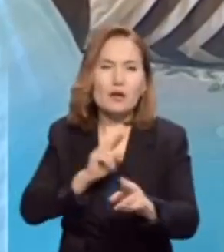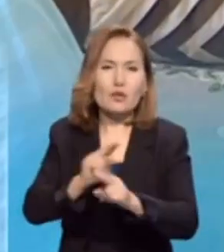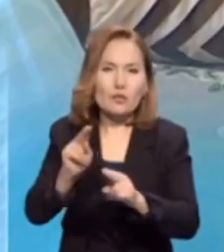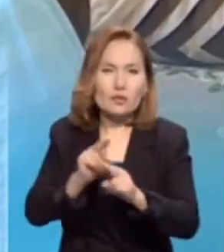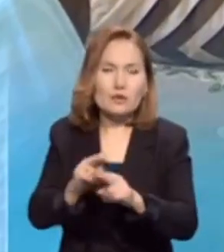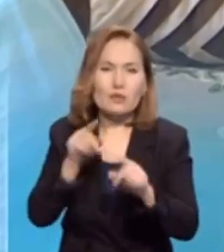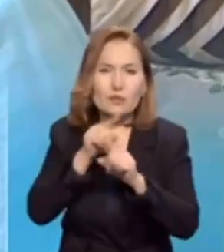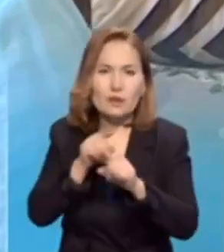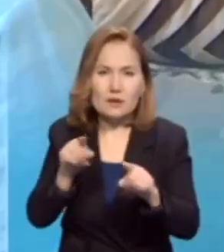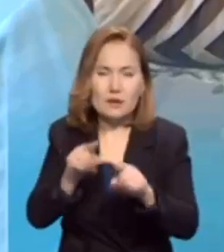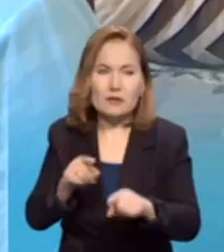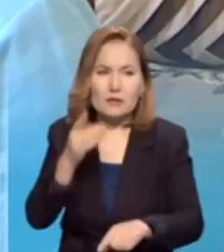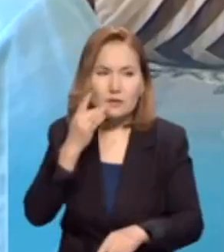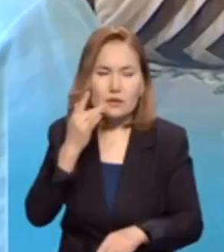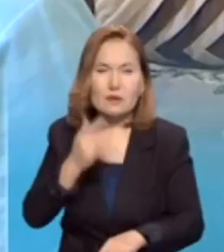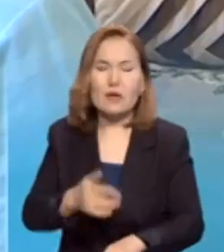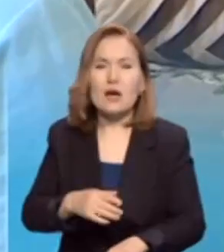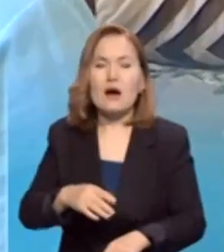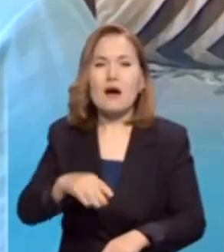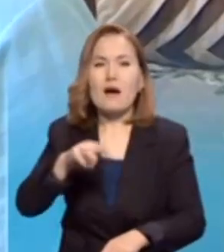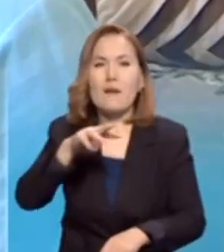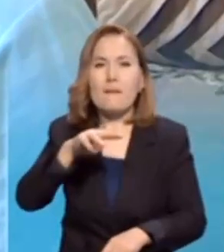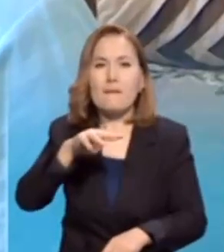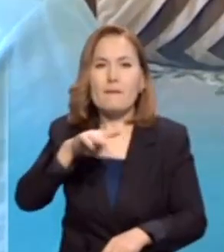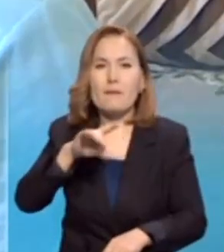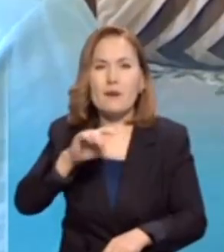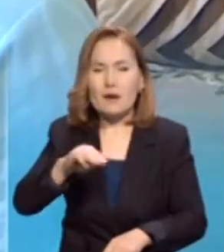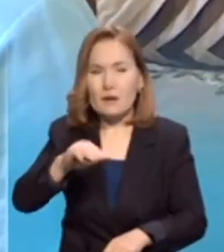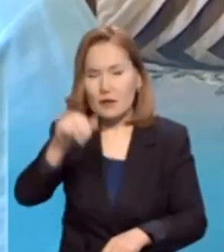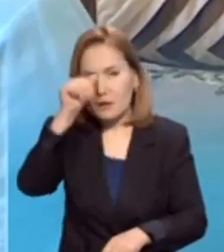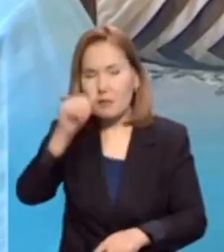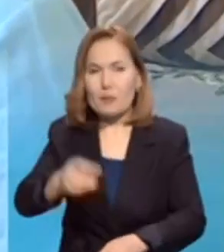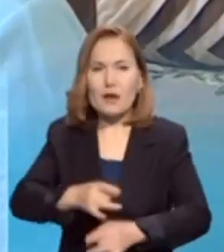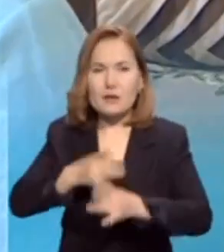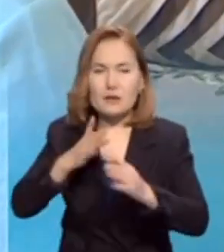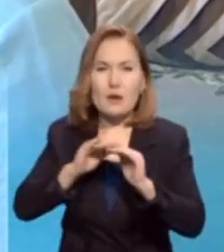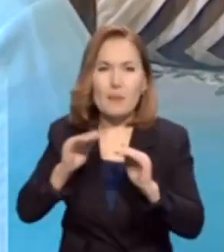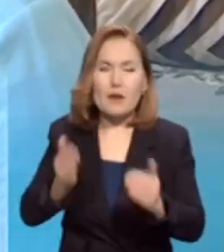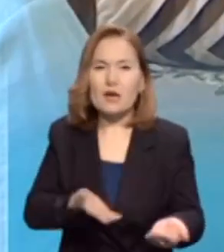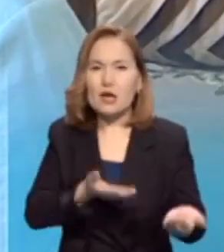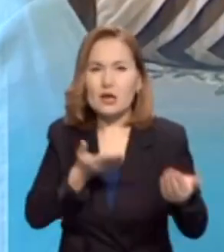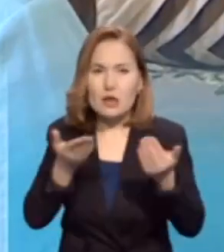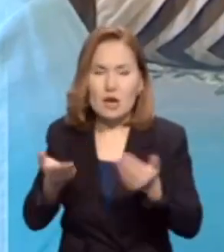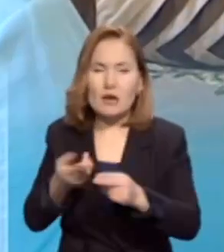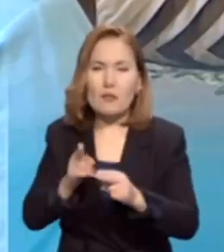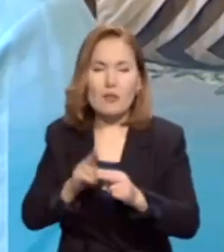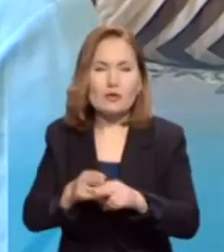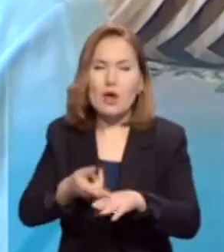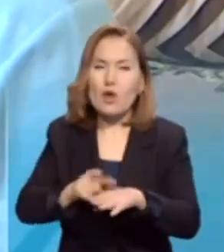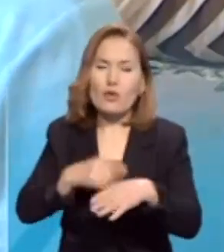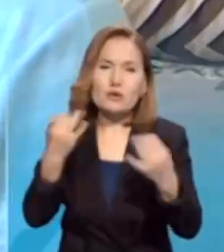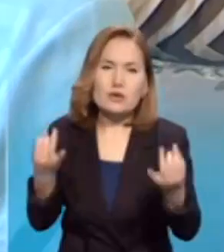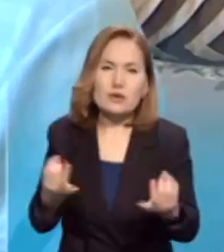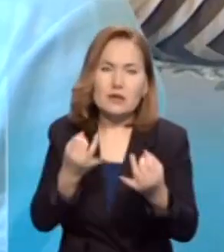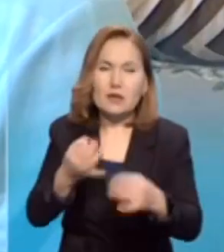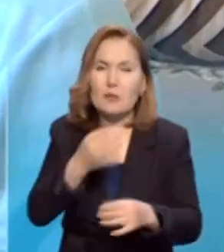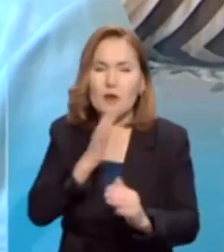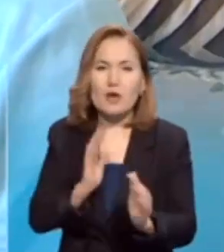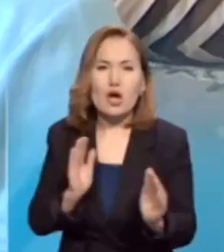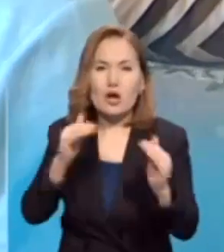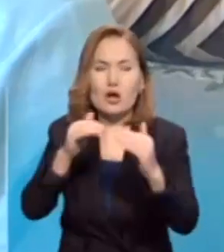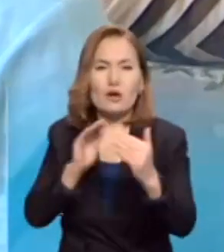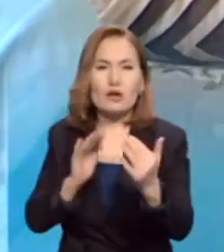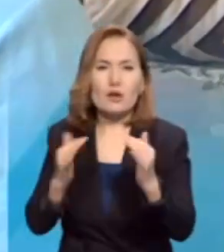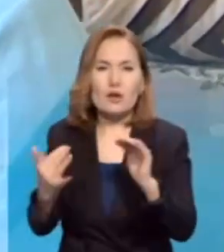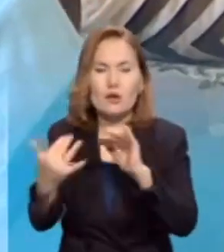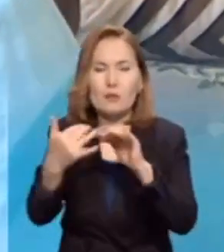кезінде балаларға жаңағы ашық сабақ ретінде бір көрсеткенбіз. Балаларға ұнады, қызық болды. Жаңа олар ондай көрмеген киіз үйді